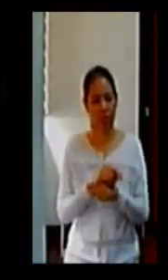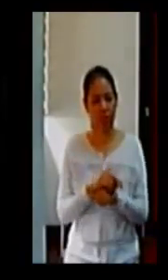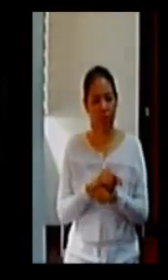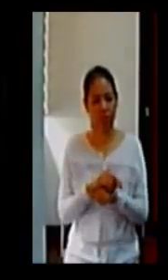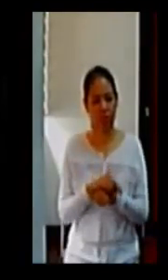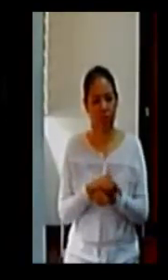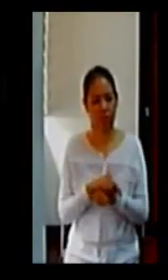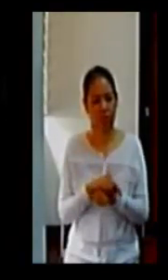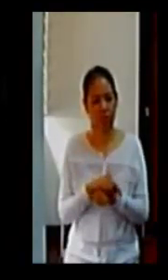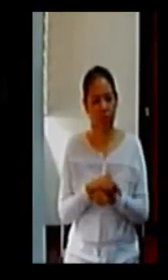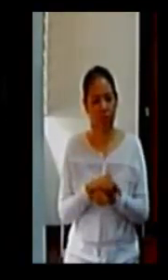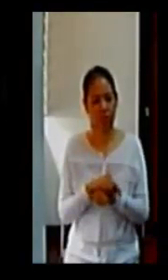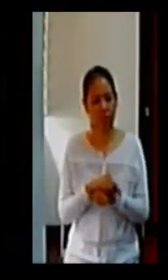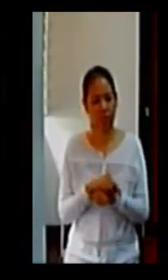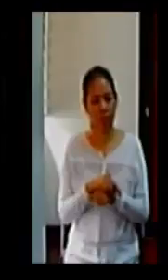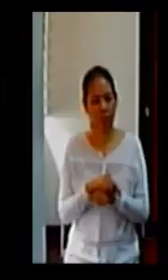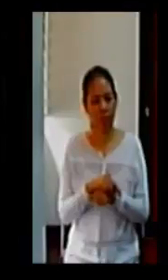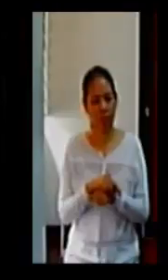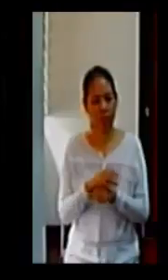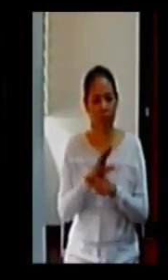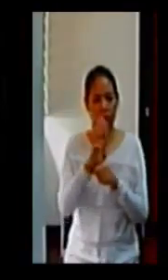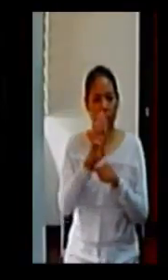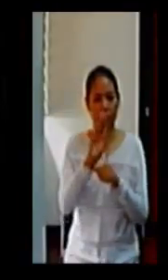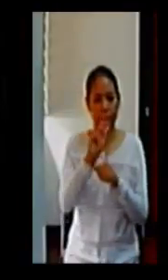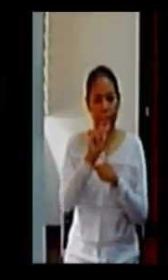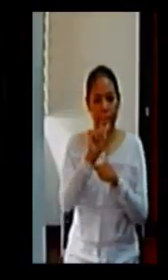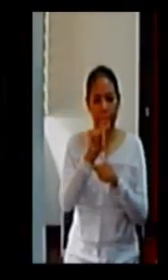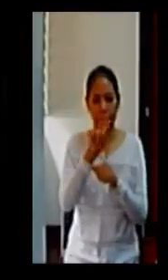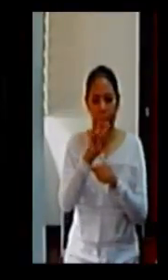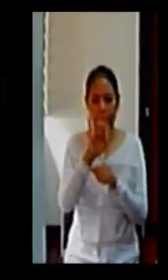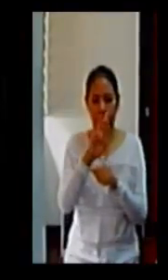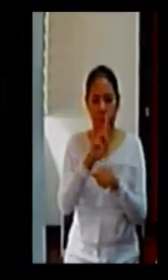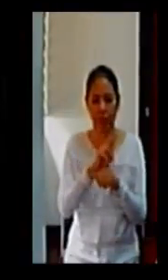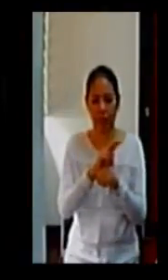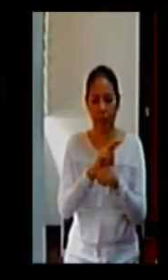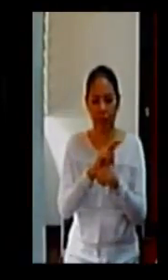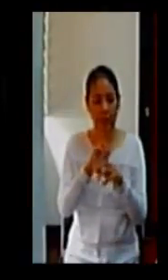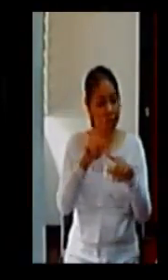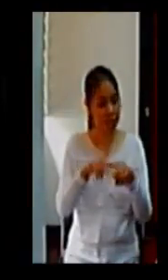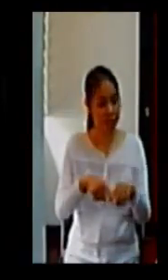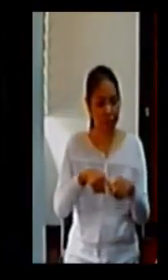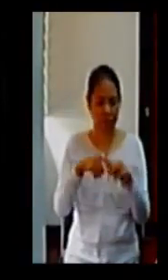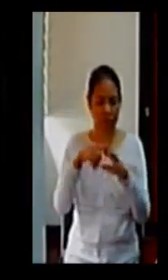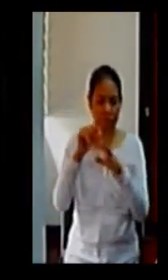Yung sa baki, yung ritual, depende sa panahon din yun, eh, no?